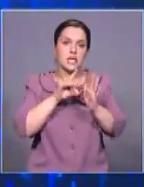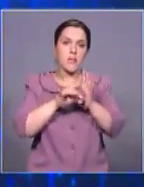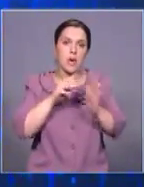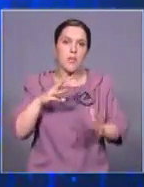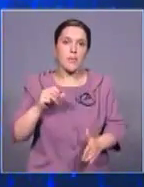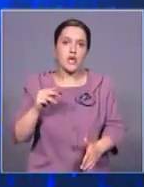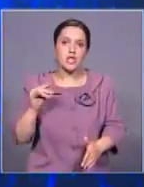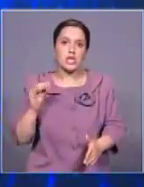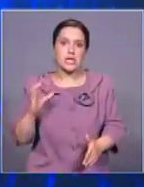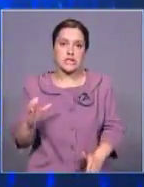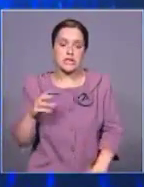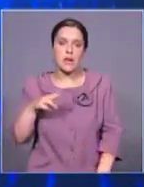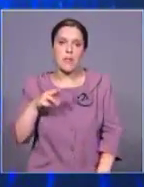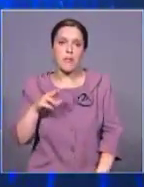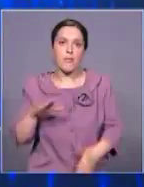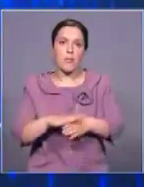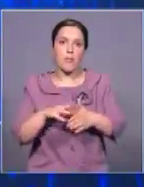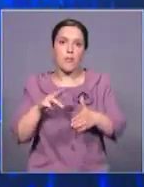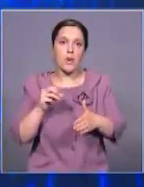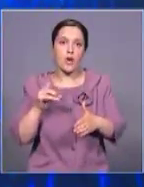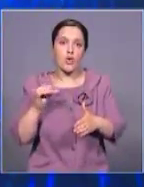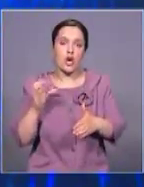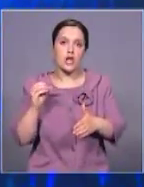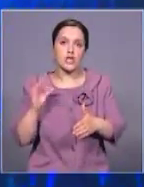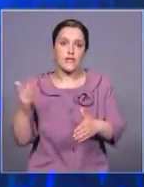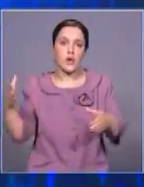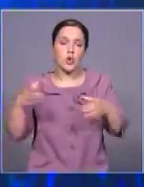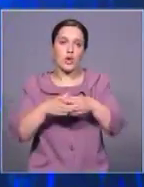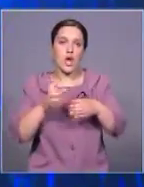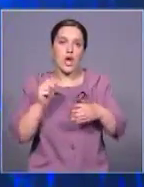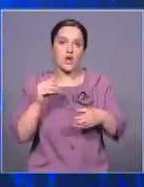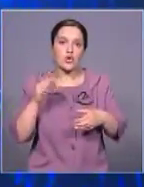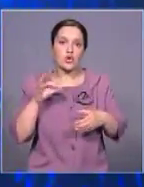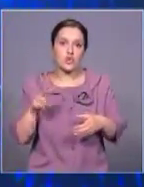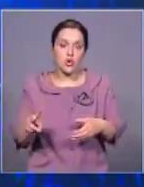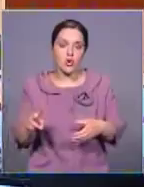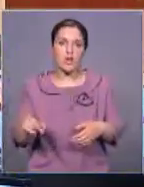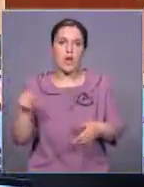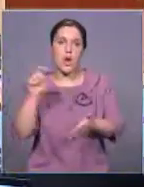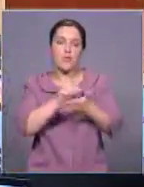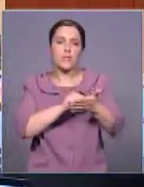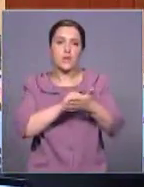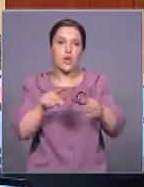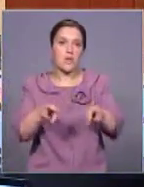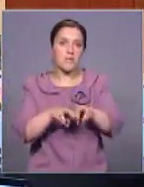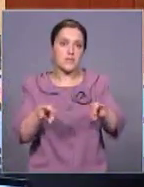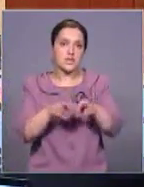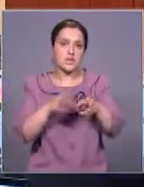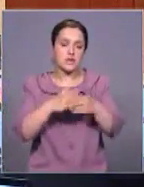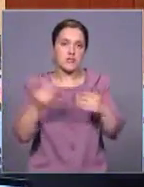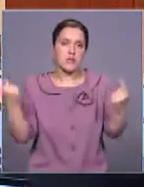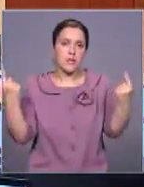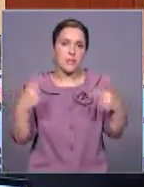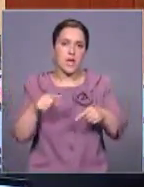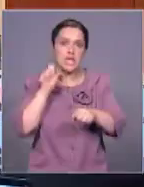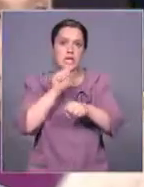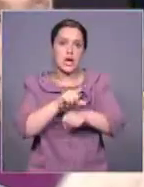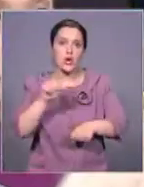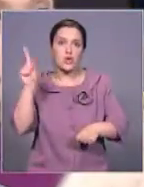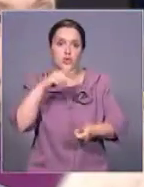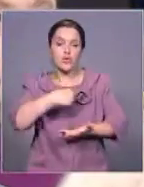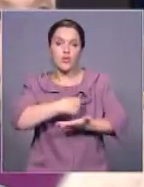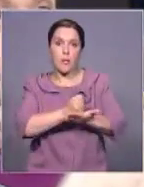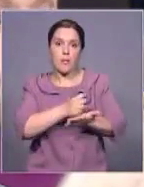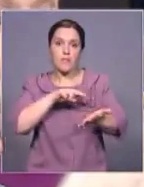депутат Мажилиса Азат Перуашев. Лидер фракции АКЖОЛ мотивировал это тем, что министерство провалило порученное задание. Дело в том, что